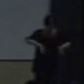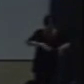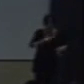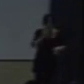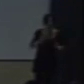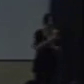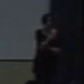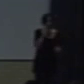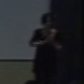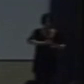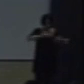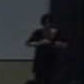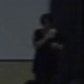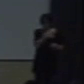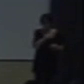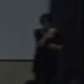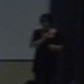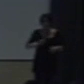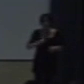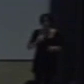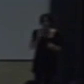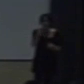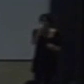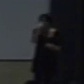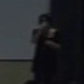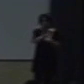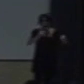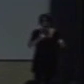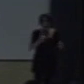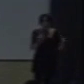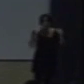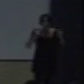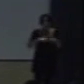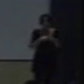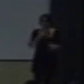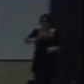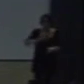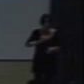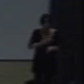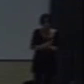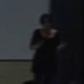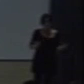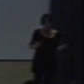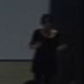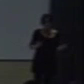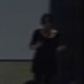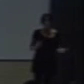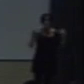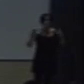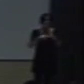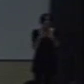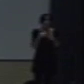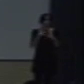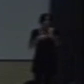mitjans, penso que cal recordar una mica per què aquesta responsabilitat social que tenim. No? Doncs tenim aquesta responsabilitat social